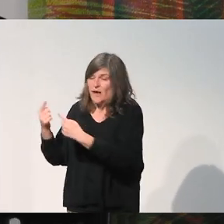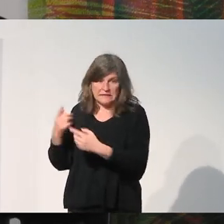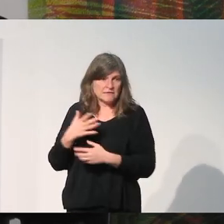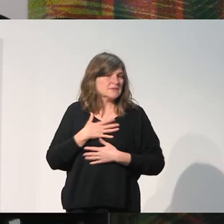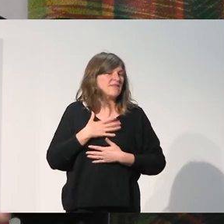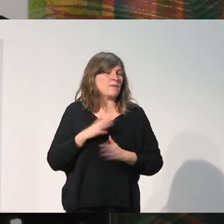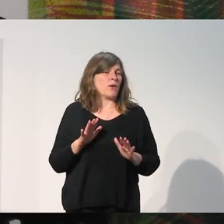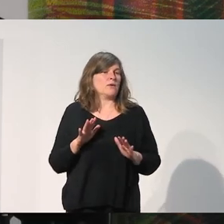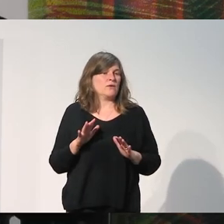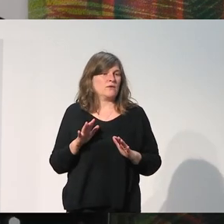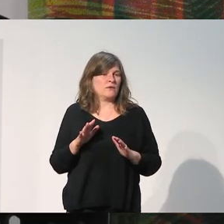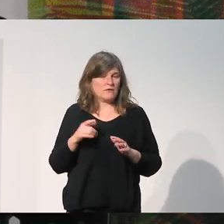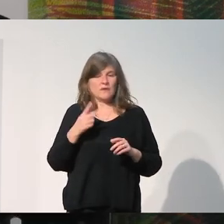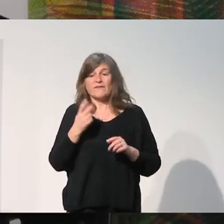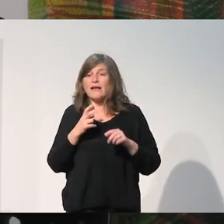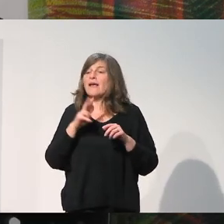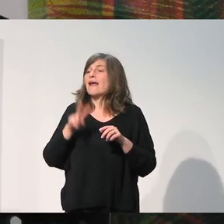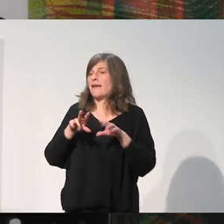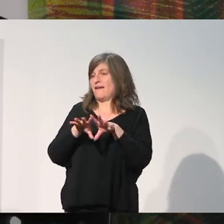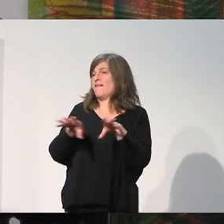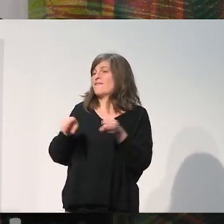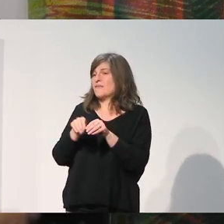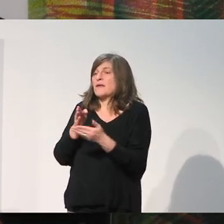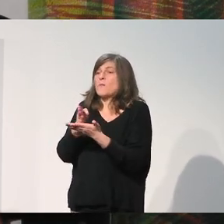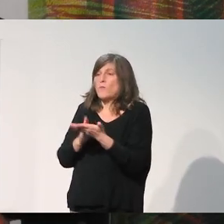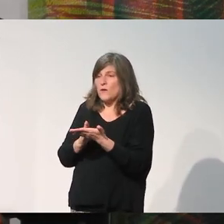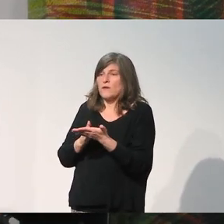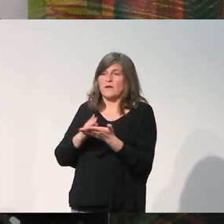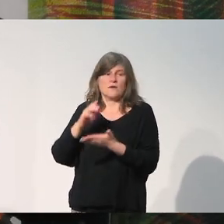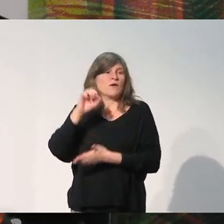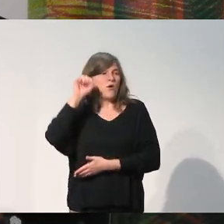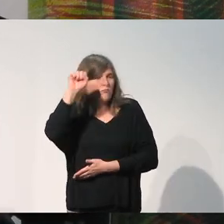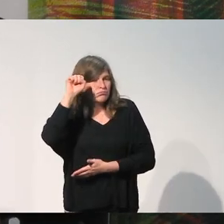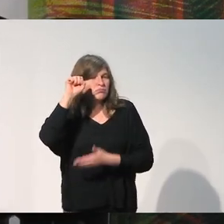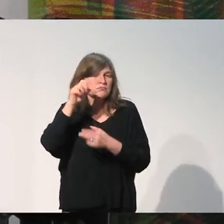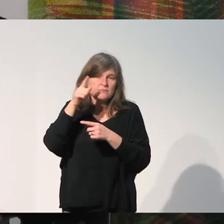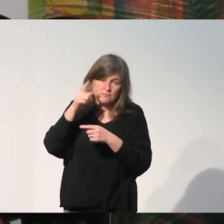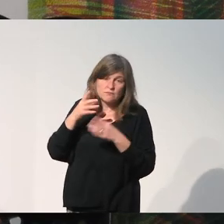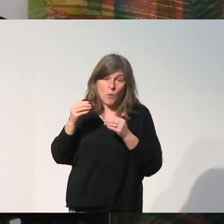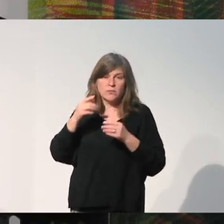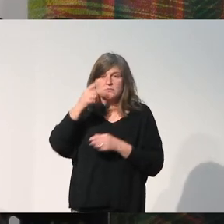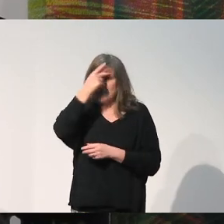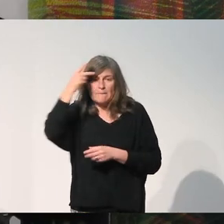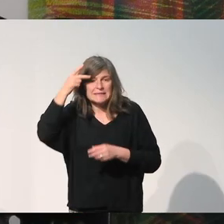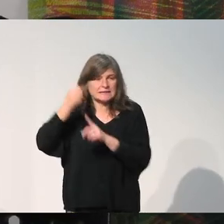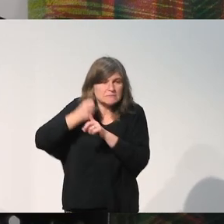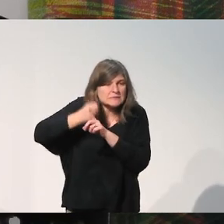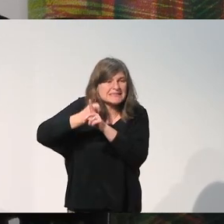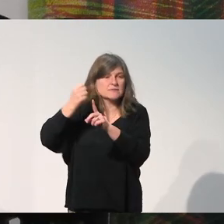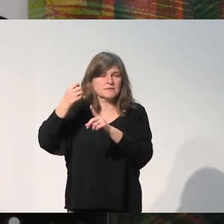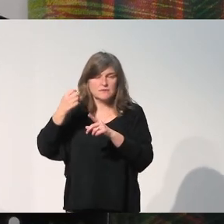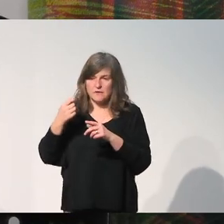C'est effrayant. Alors, moi, je viens d'une famille qui... La moitié de ma famille était très communiste, pro-palestinienne, même si chrétienne, donc elle allait beaucoup justement dans Beyrouth Ouest, qu'on